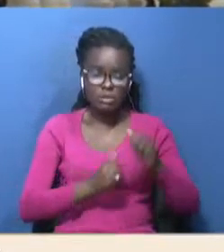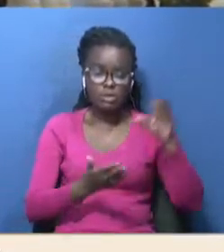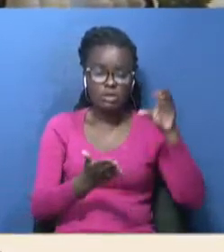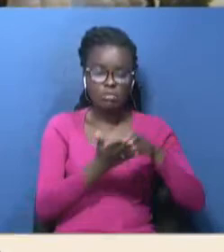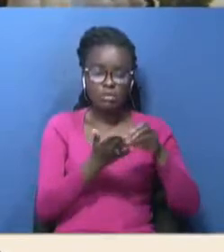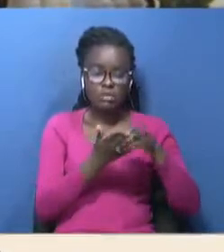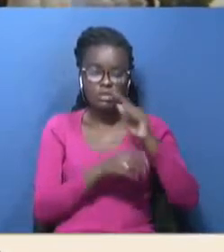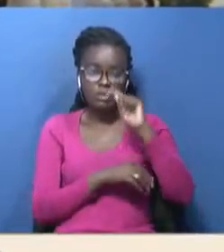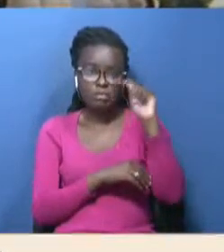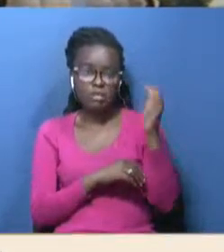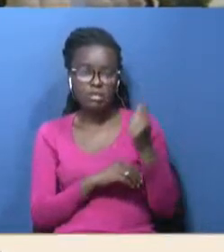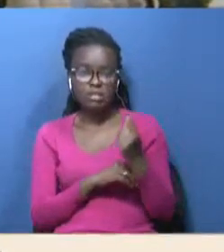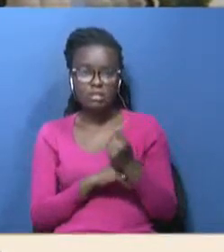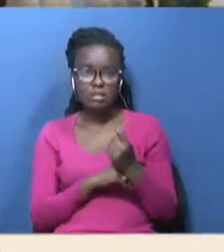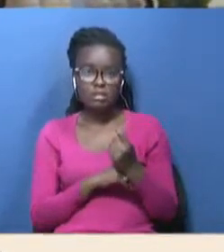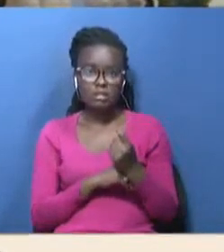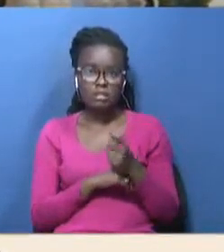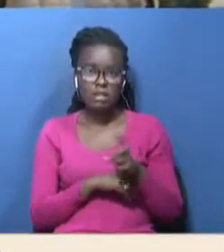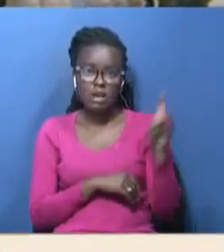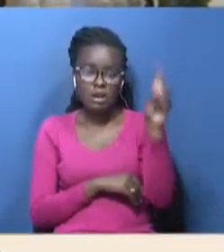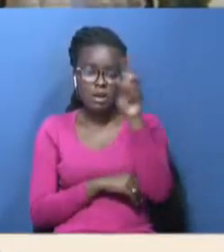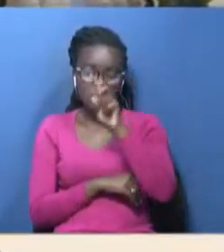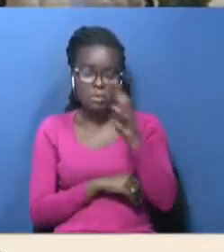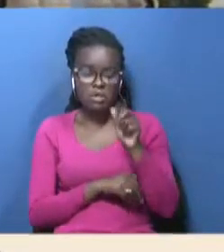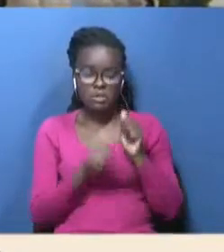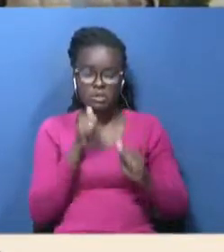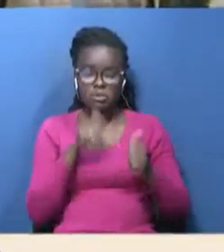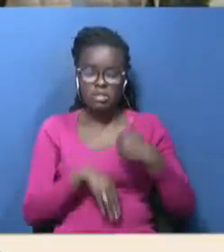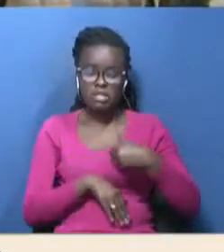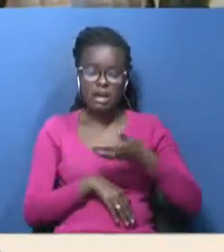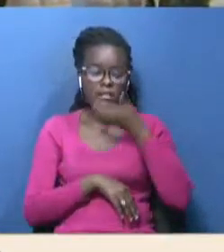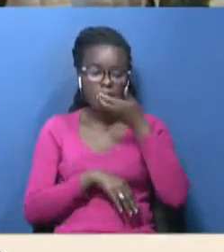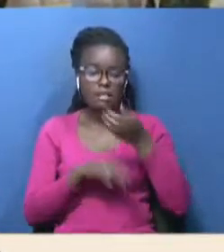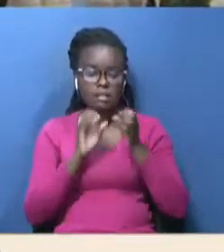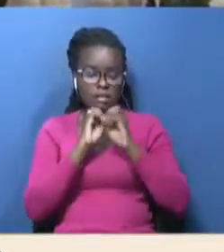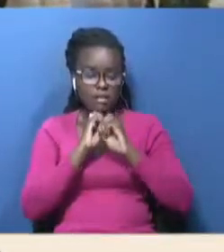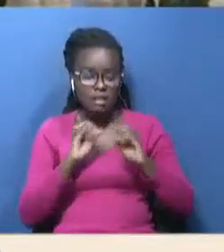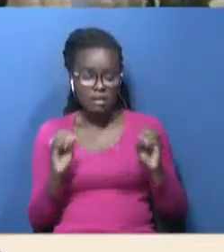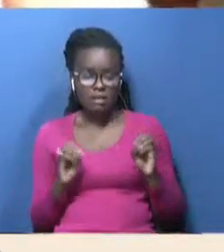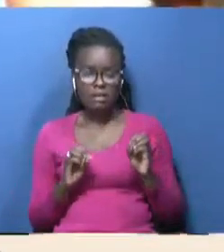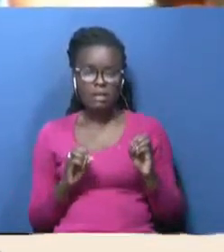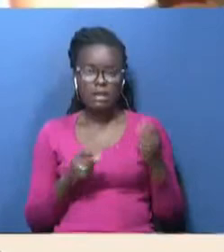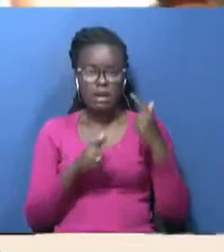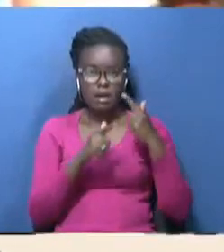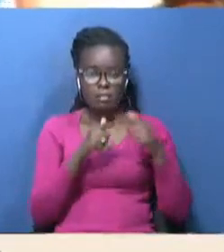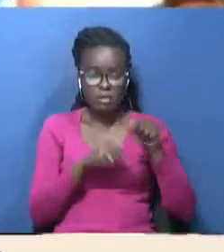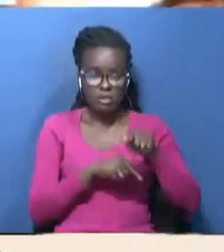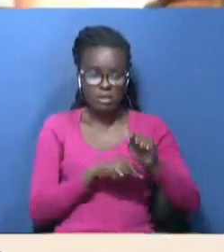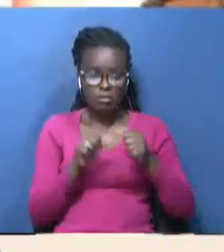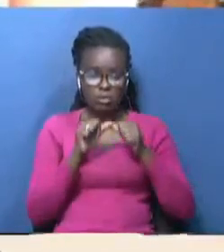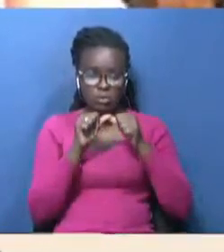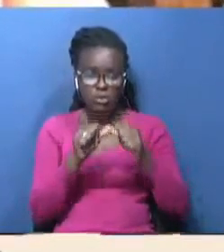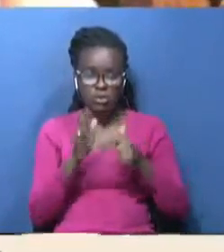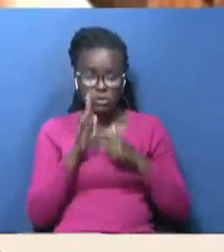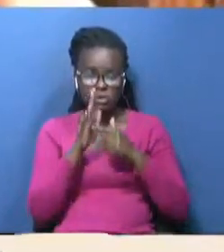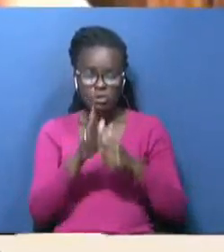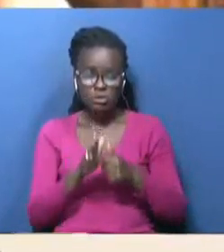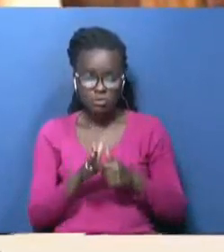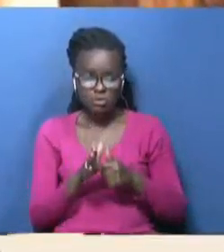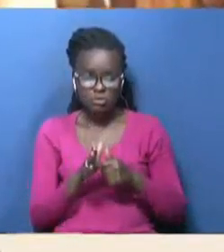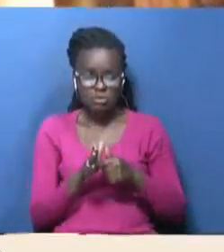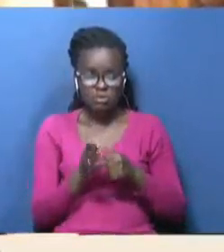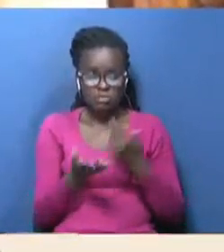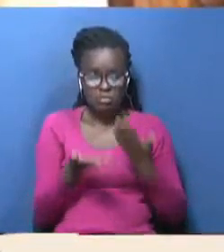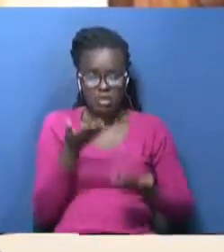kĩa president nĩ kĩũria gĩkoretwo gĩtarĩ kĩragĩa na anja nginyanĩru ona thengia wake gũthiĩ na mbere na kuonania ndariri